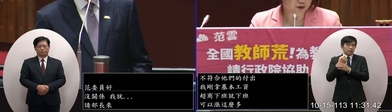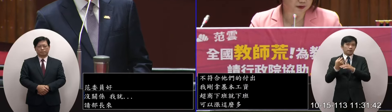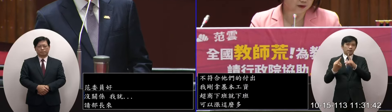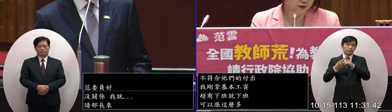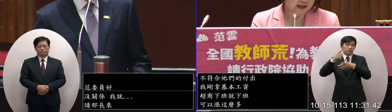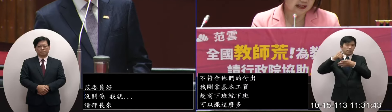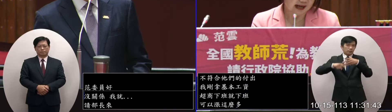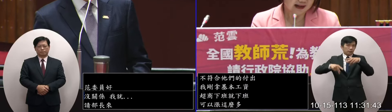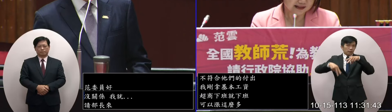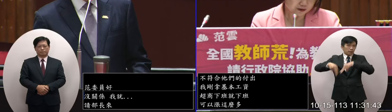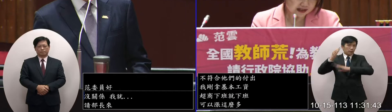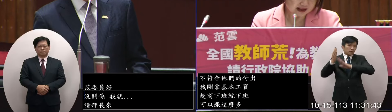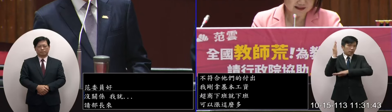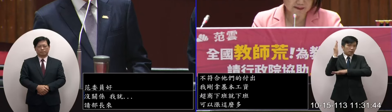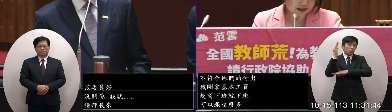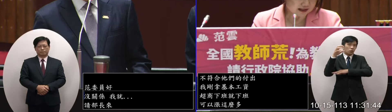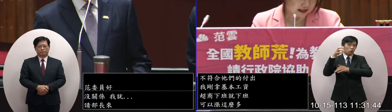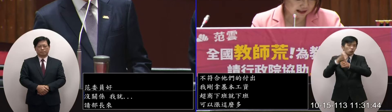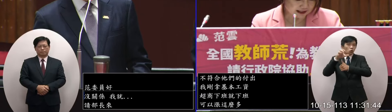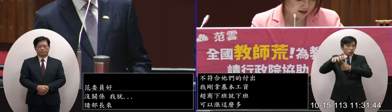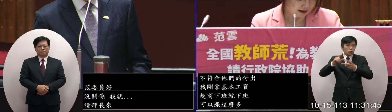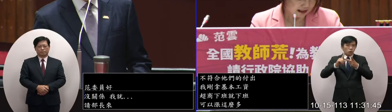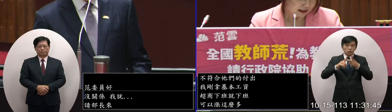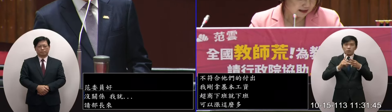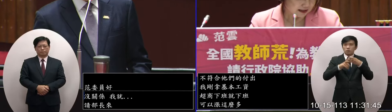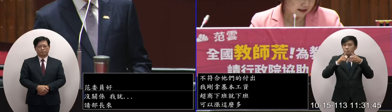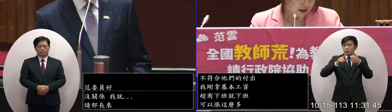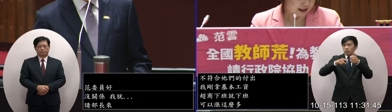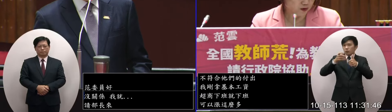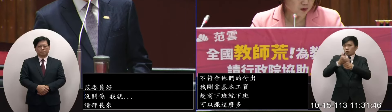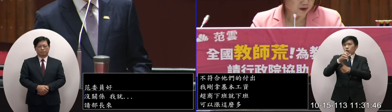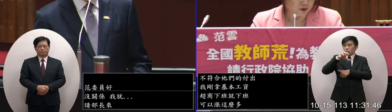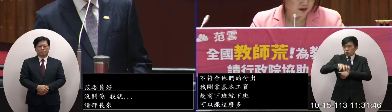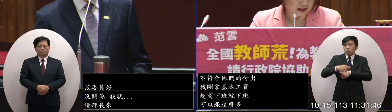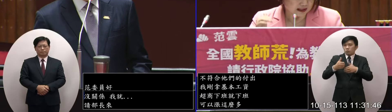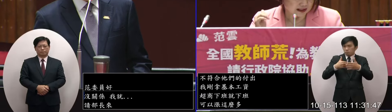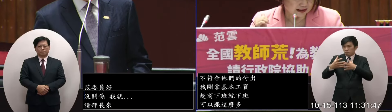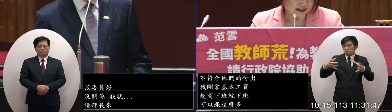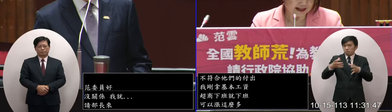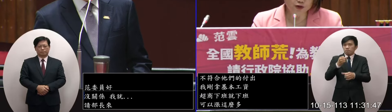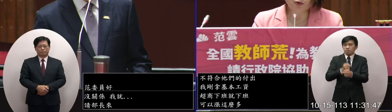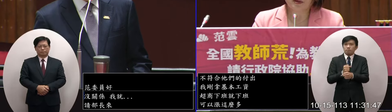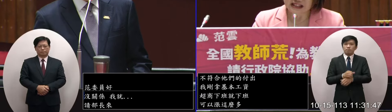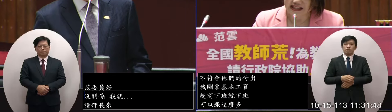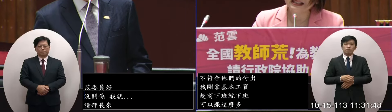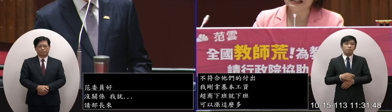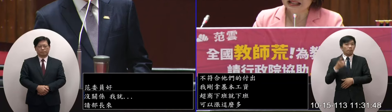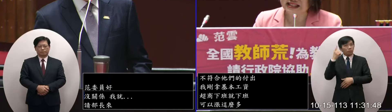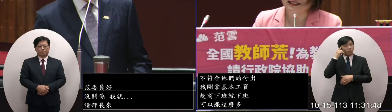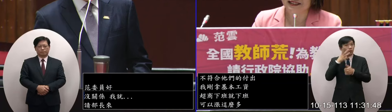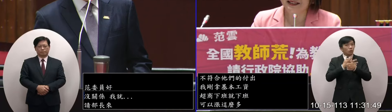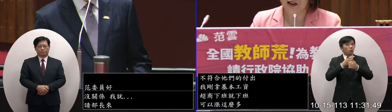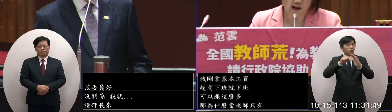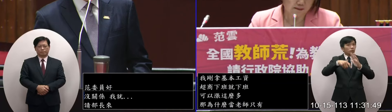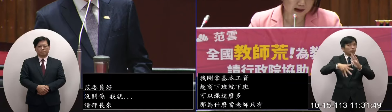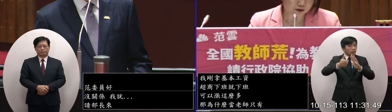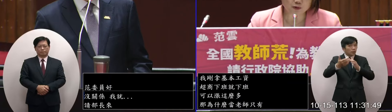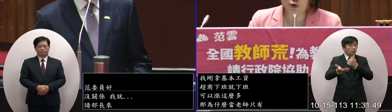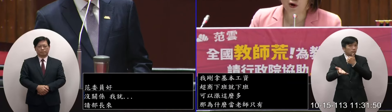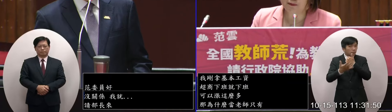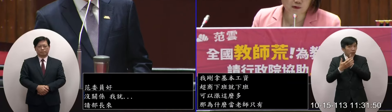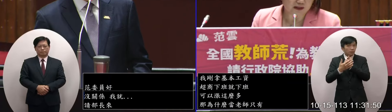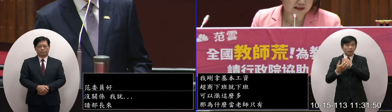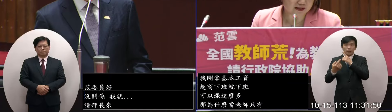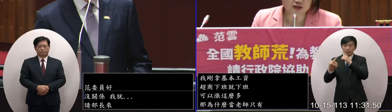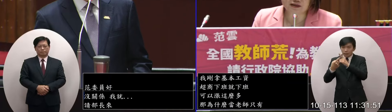总处跟主计总处一起来，那院长是不是可以哦？承诺说协助人跟钱呢？哦，帮